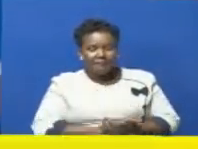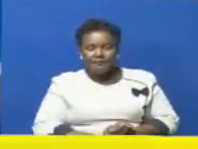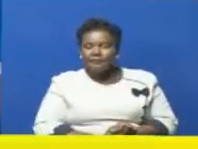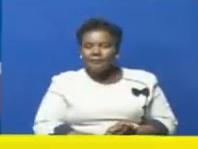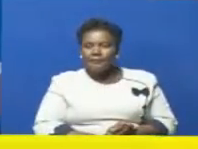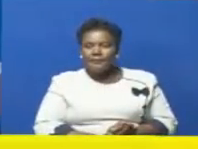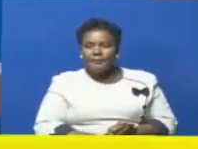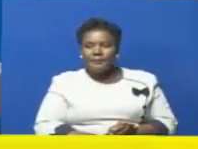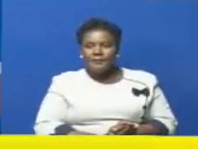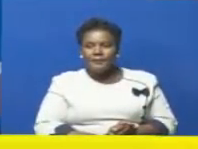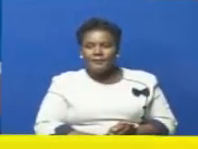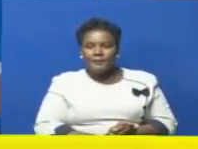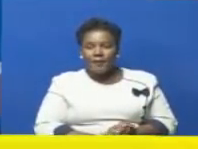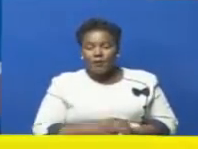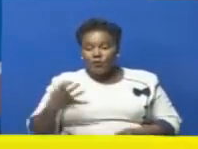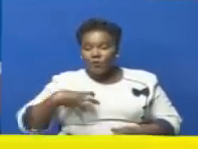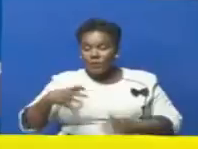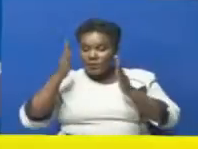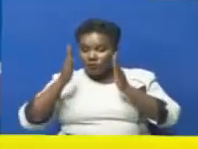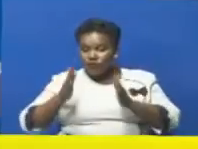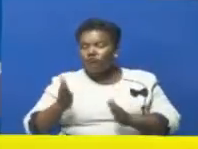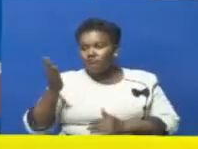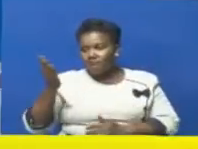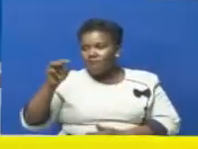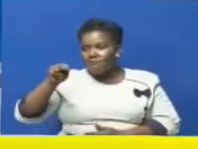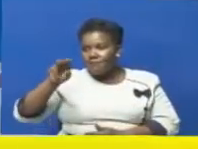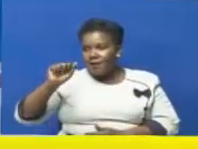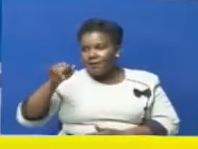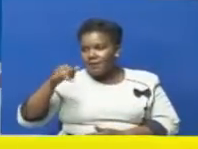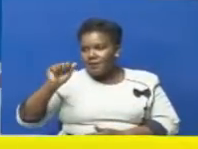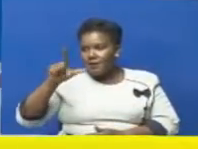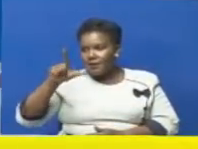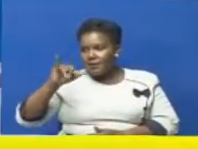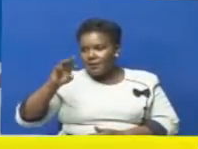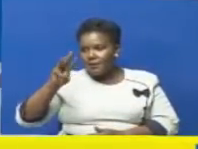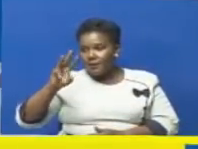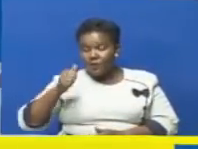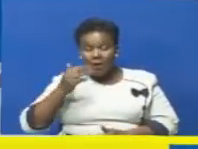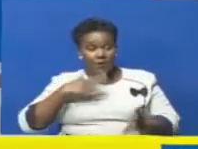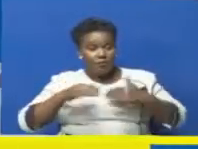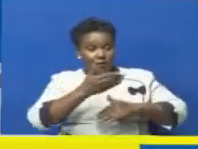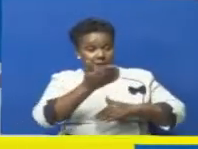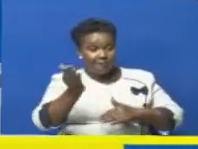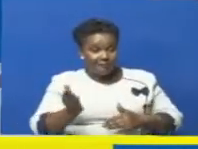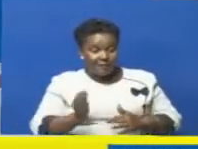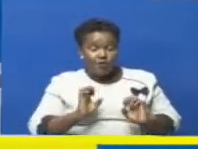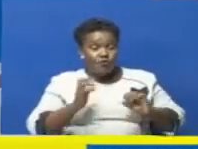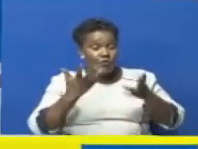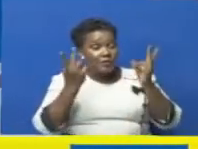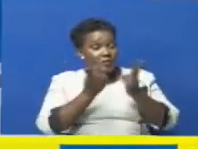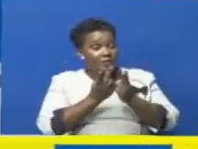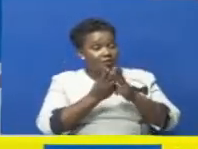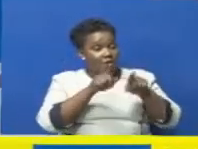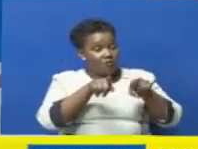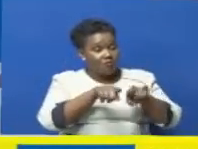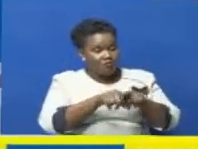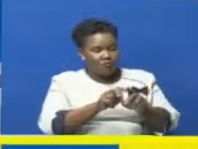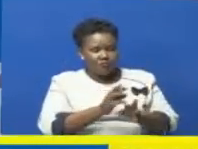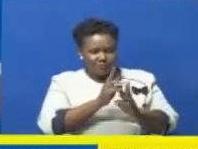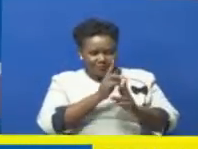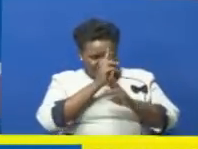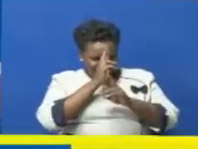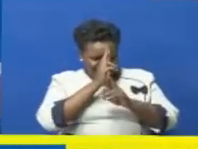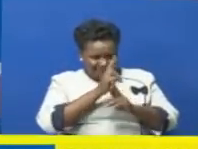Waziri Mkuu Kassim Majaliwa amewataka Watanzania kuishi maisha ya kupendana, kuheshimiana kama alivyo maagizo ya Mtume